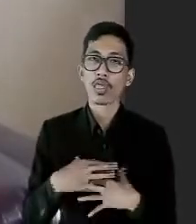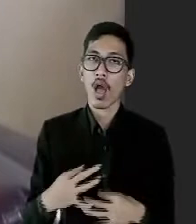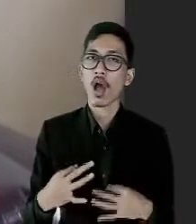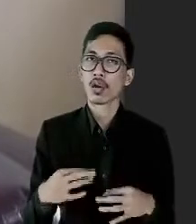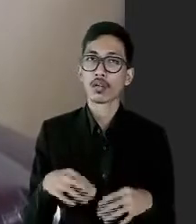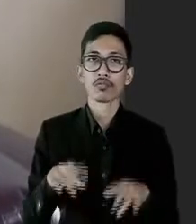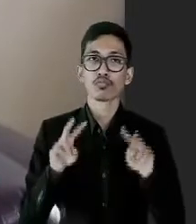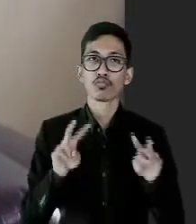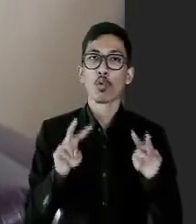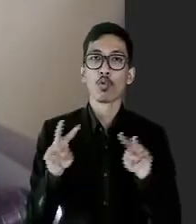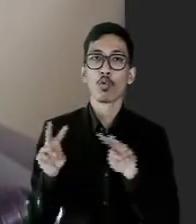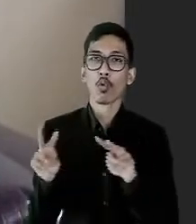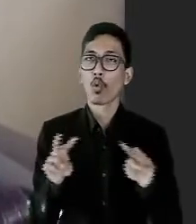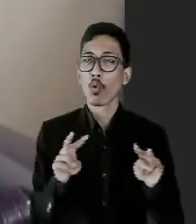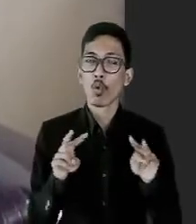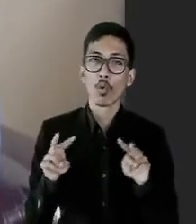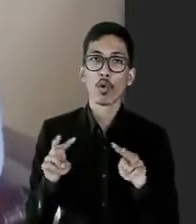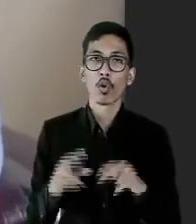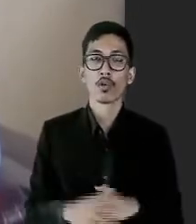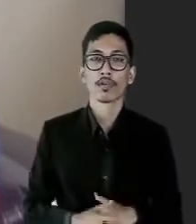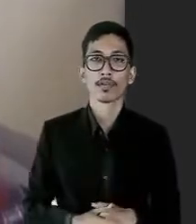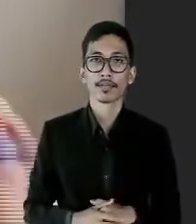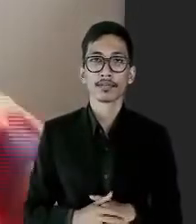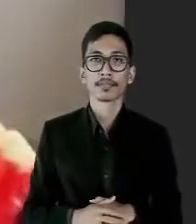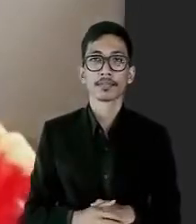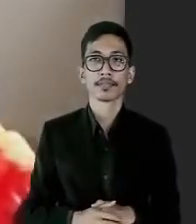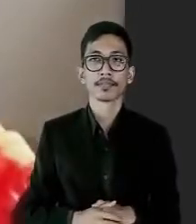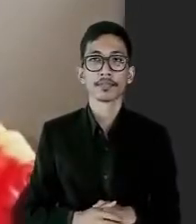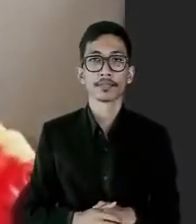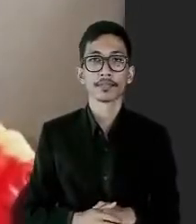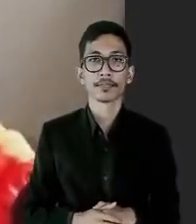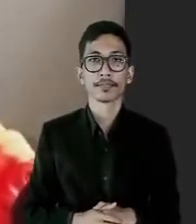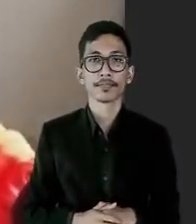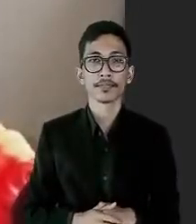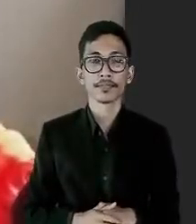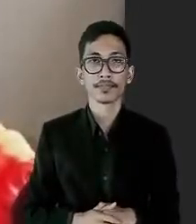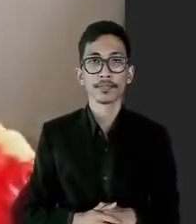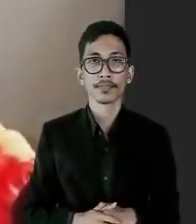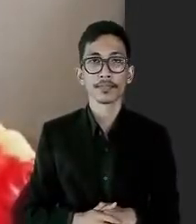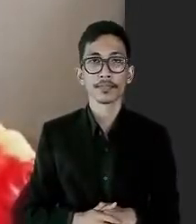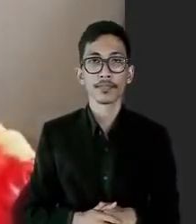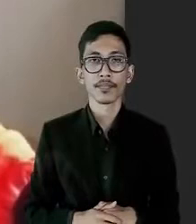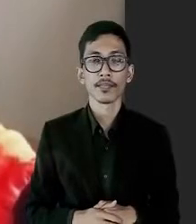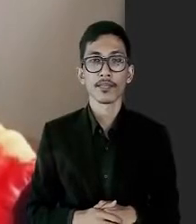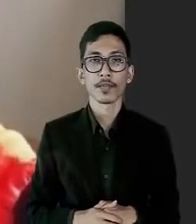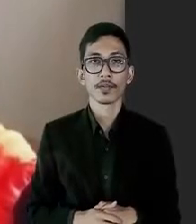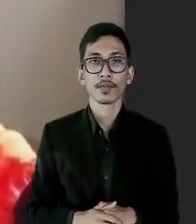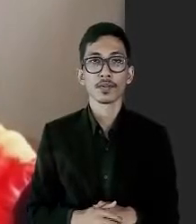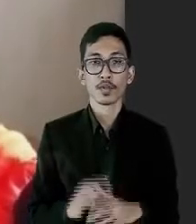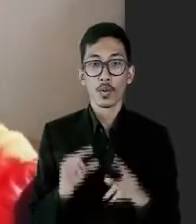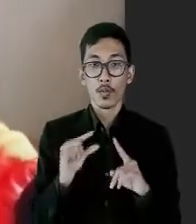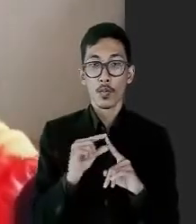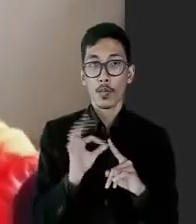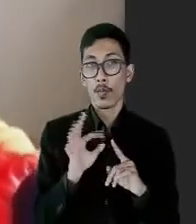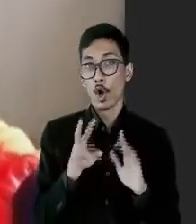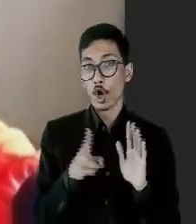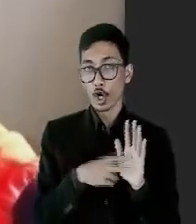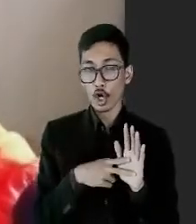Kota Jayapura. Terkait dengan pertanyaan event PON yang telah